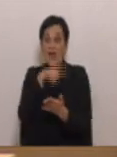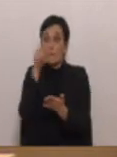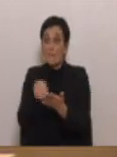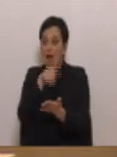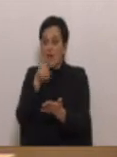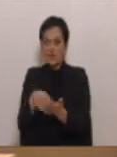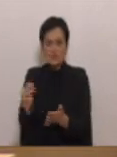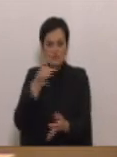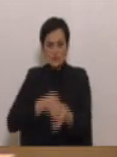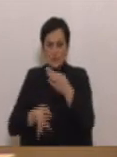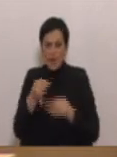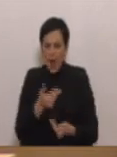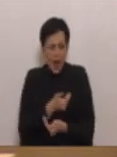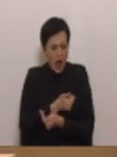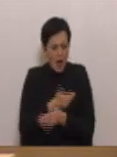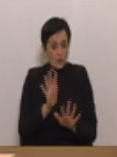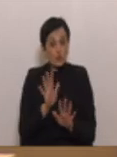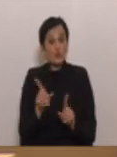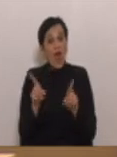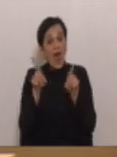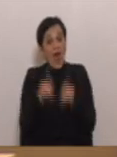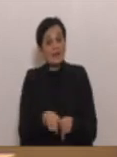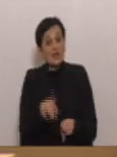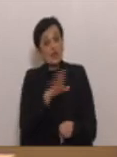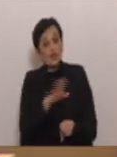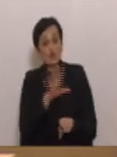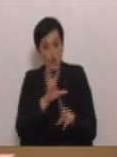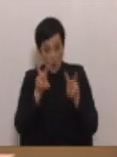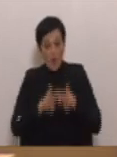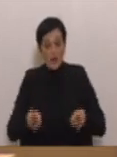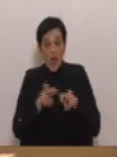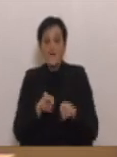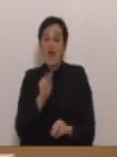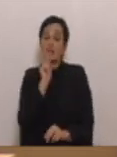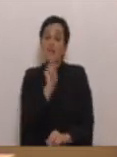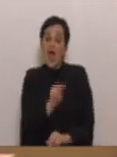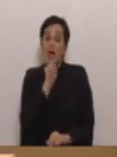Jer gavarkviot erti. Ase iqo tu ariqo. Da, da, nașaules, tu ara